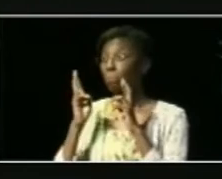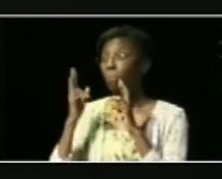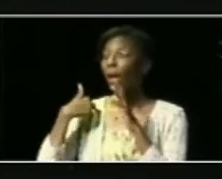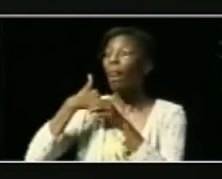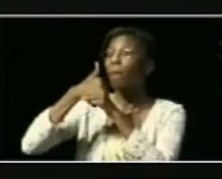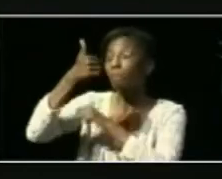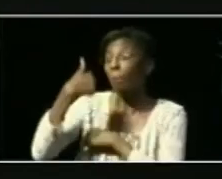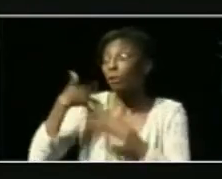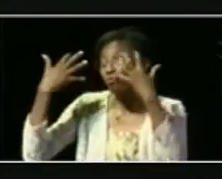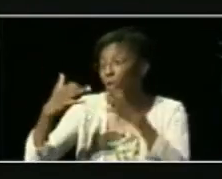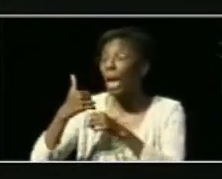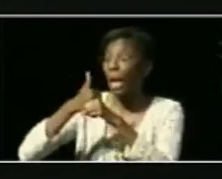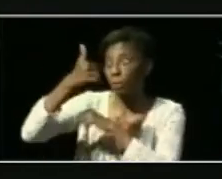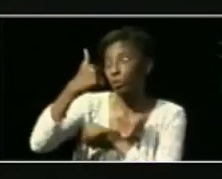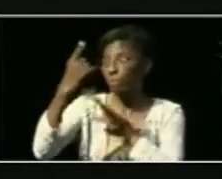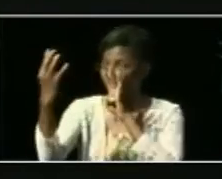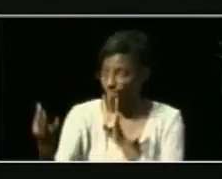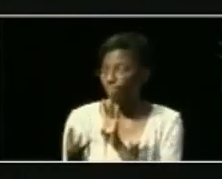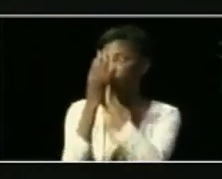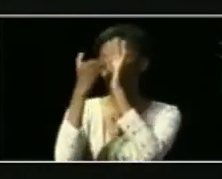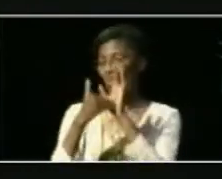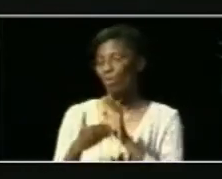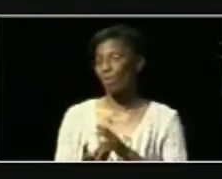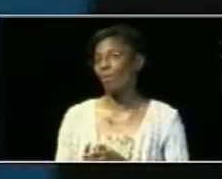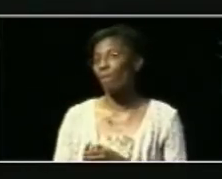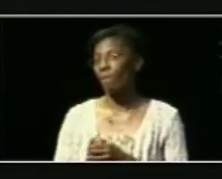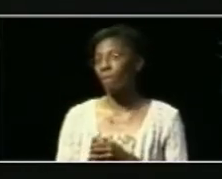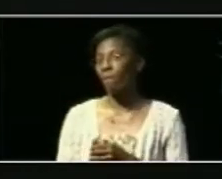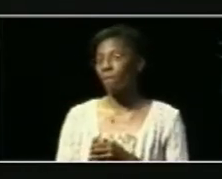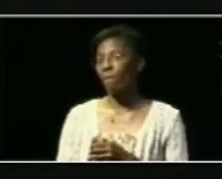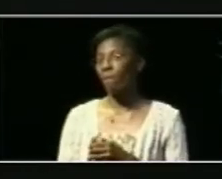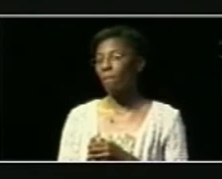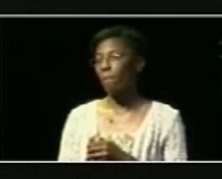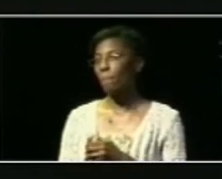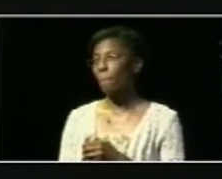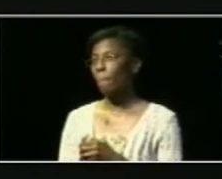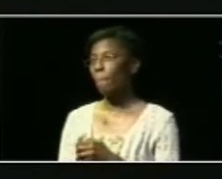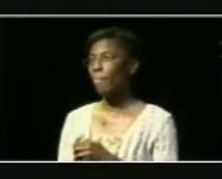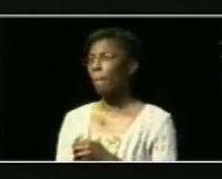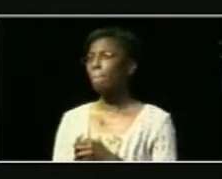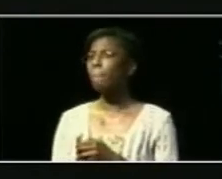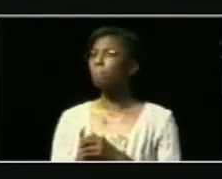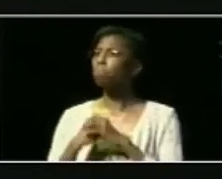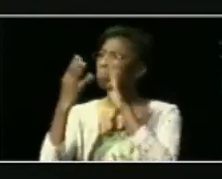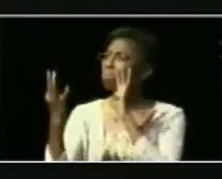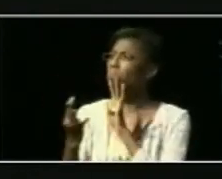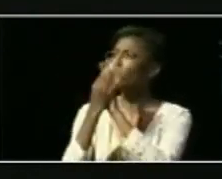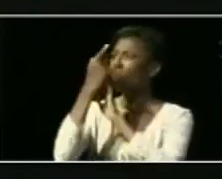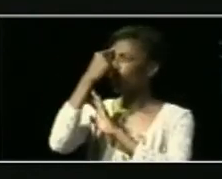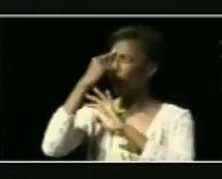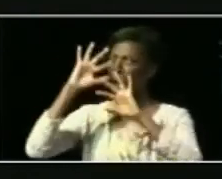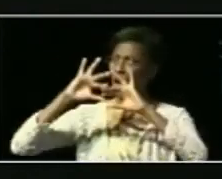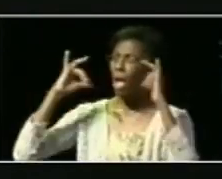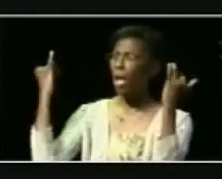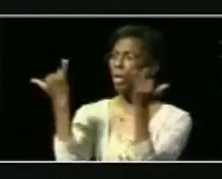retrouver l'année prochaine. We will meet with a special assembly with the Franco-Belgian Union. Nous allons nous retrouver dans le cadre d'une assemblée